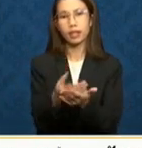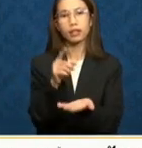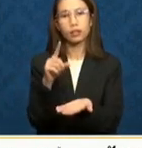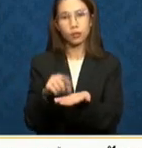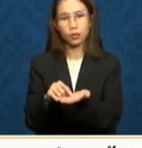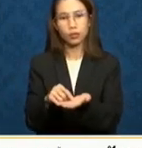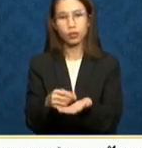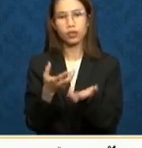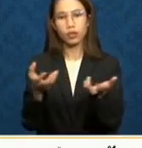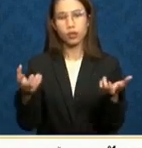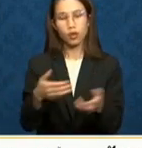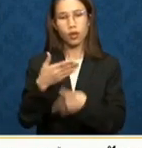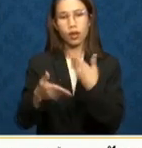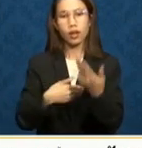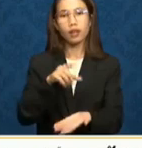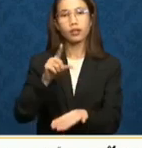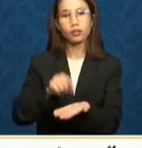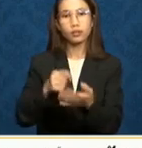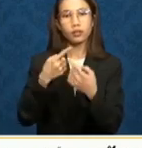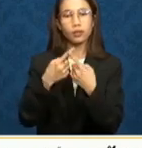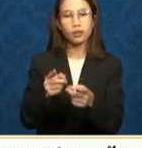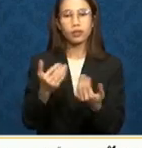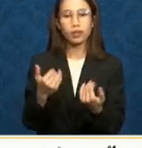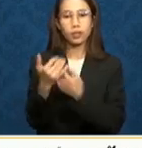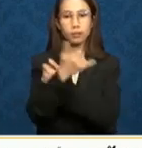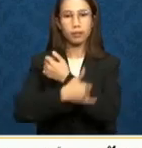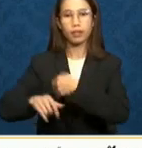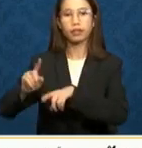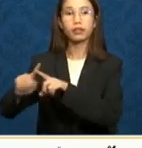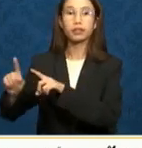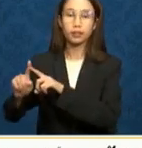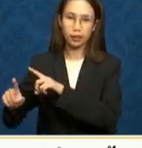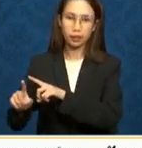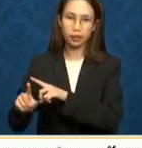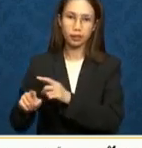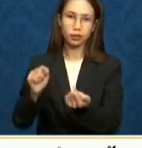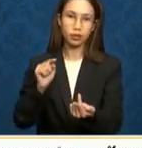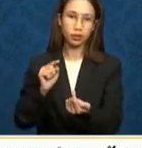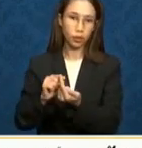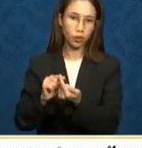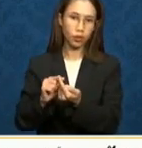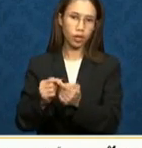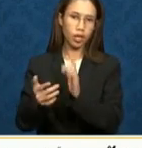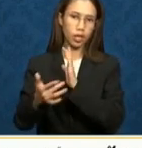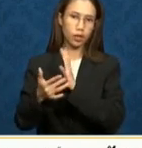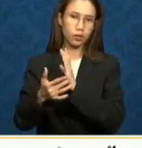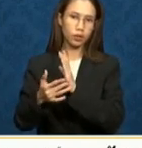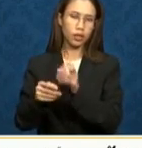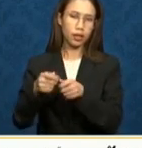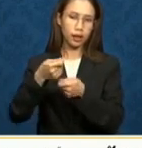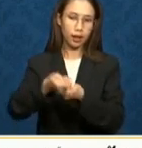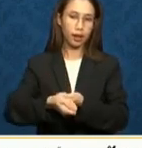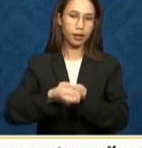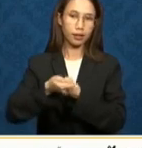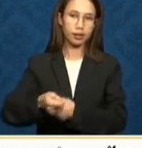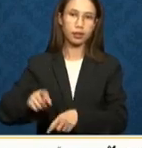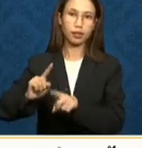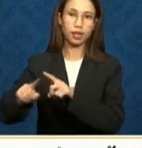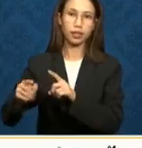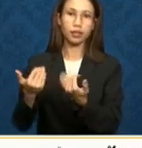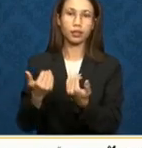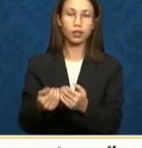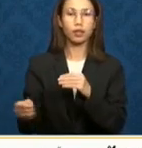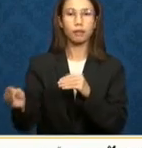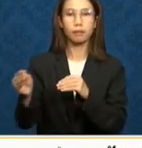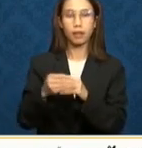ว่าพืชผลเราไม่ถึงเหรียญแต่ขณะนี้ในทุกประเทศแล้วนะครับด้วยไบโอเทคโนโลยีเนี่ย ขั้นต่ำแล้ววันนี้เริ่มขึ้นที่กิ